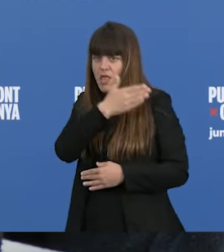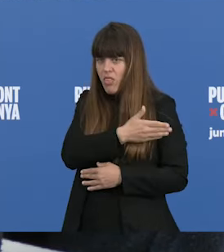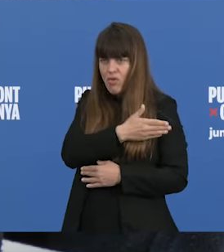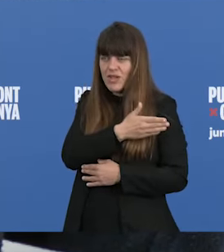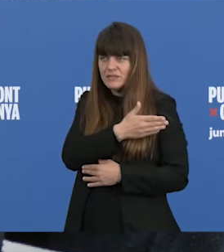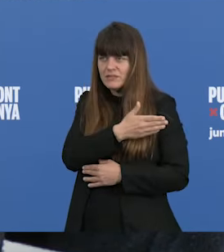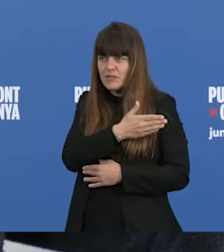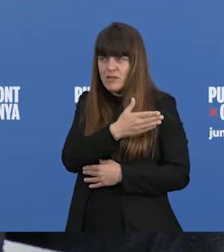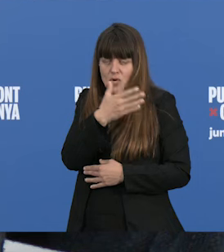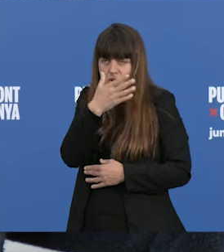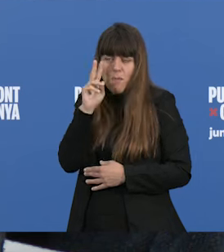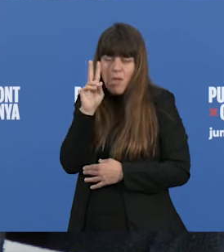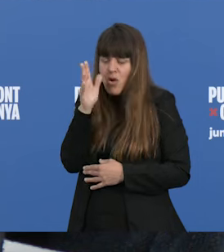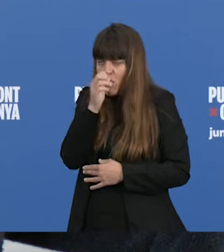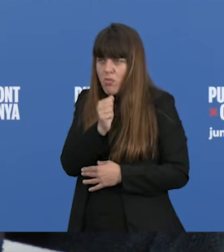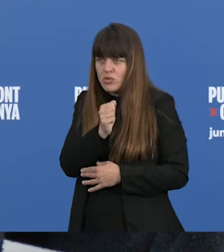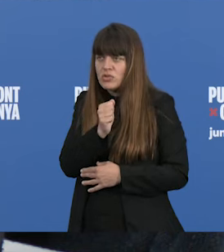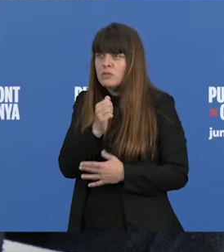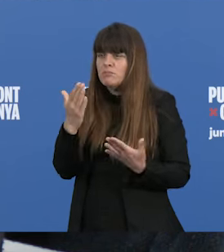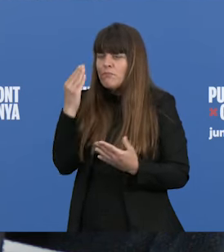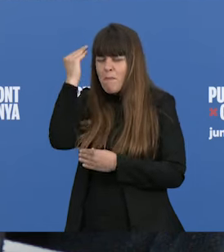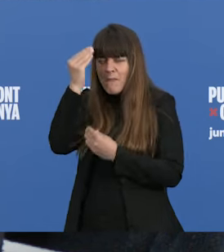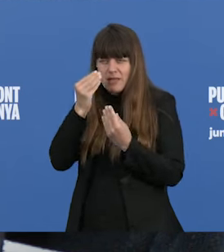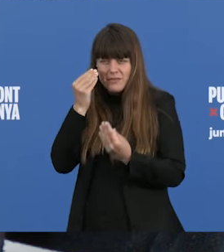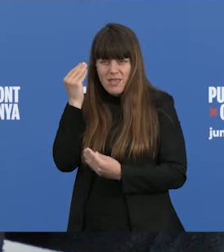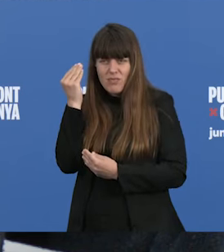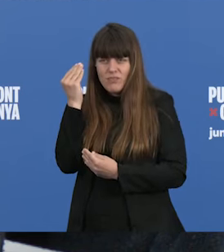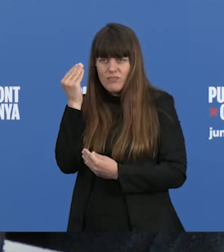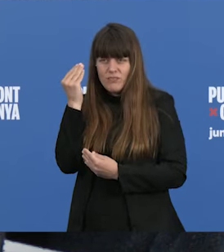per oferir-te. Penseu que,